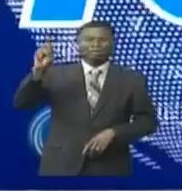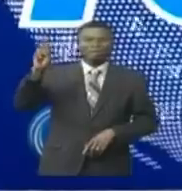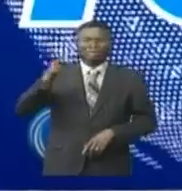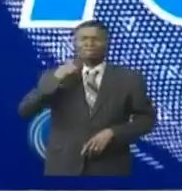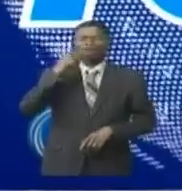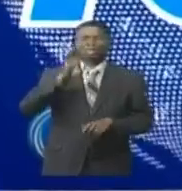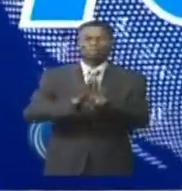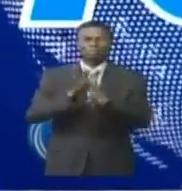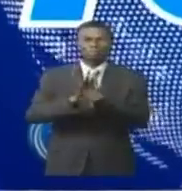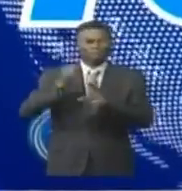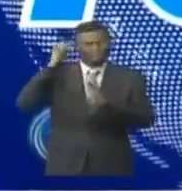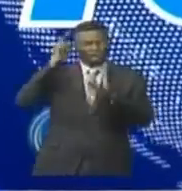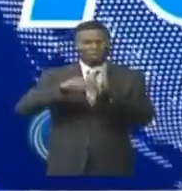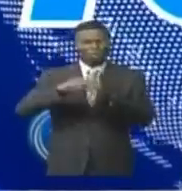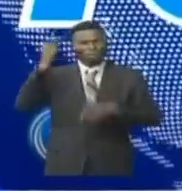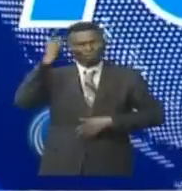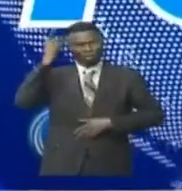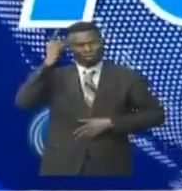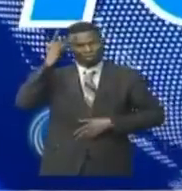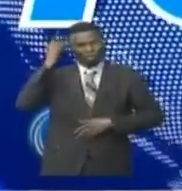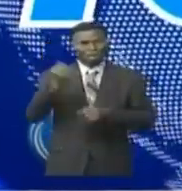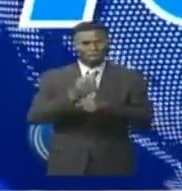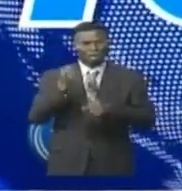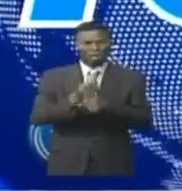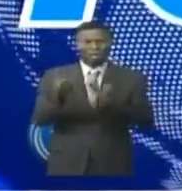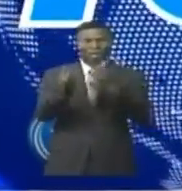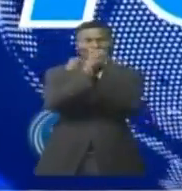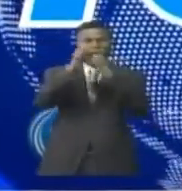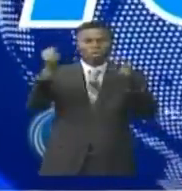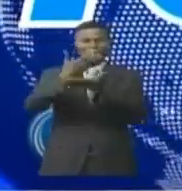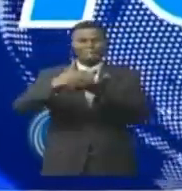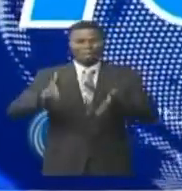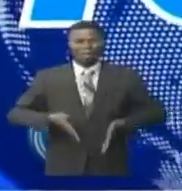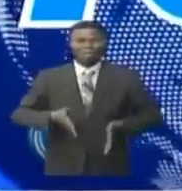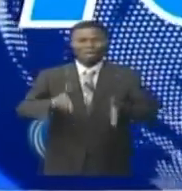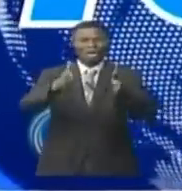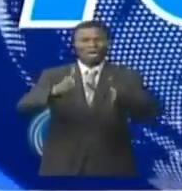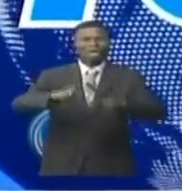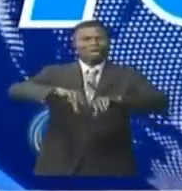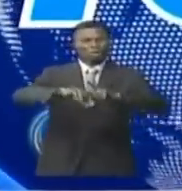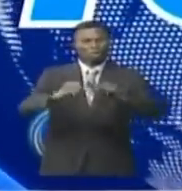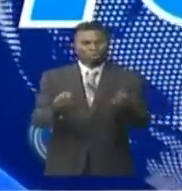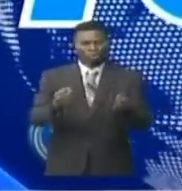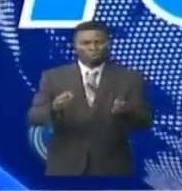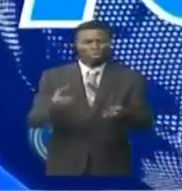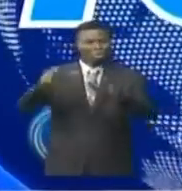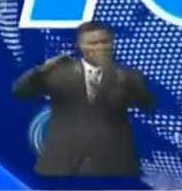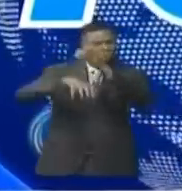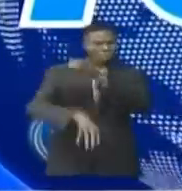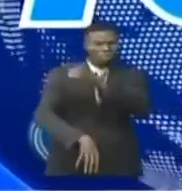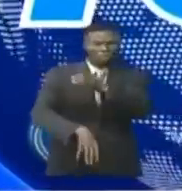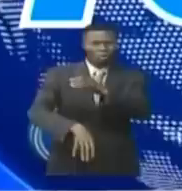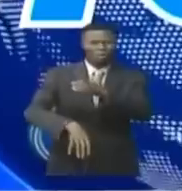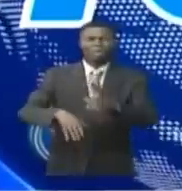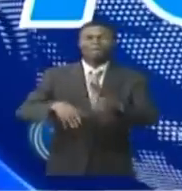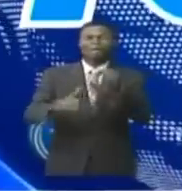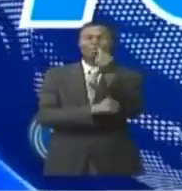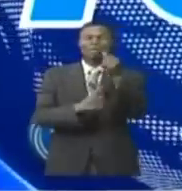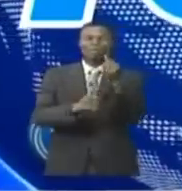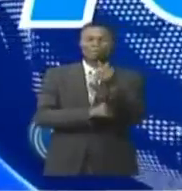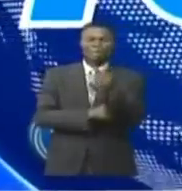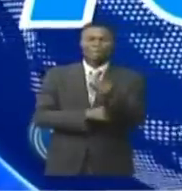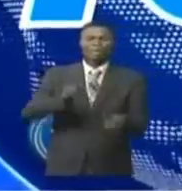central à travers le Foner pour avoir sauvé une partie de la chaussée attaquée par une érosion dans les escarpements de